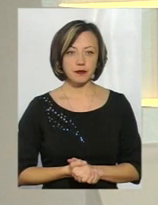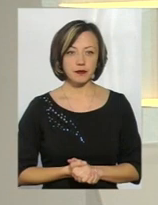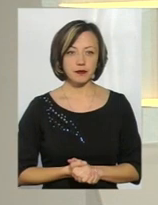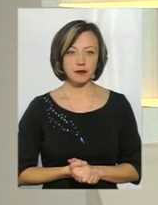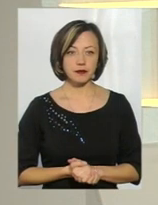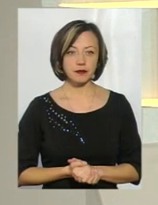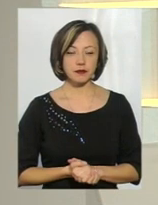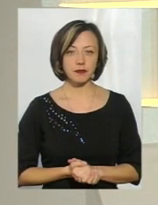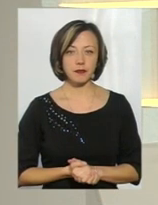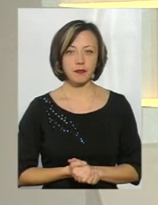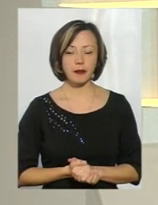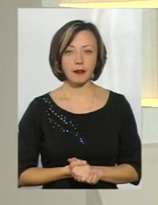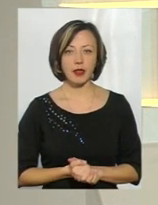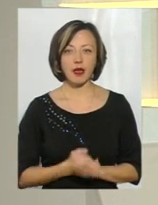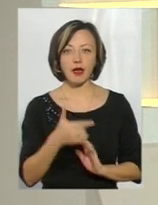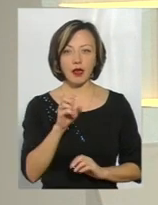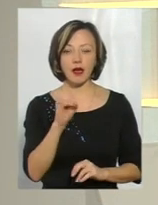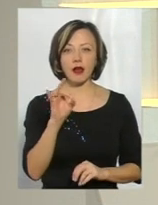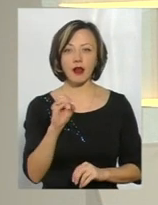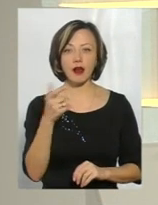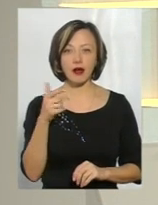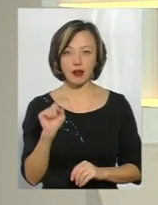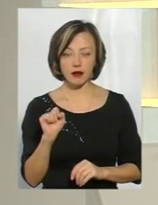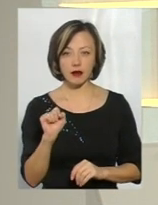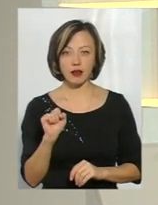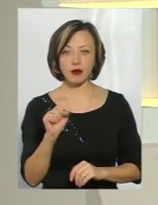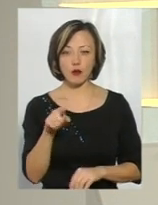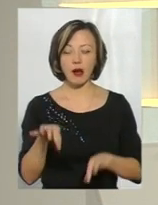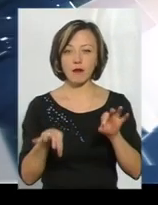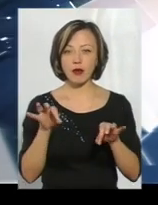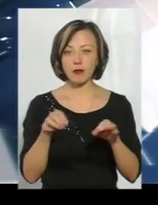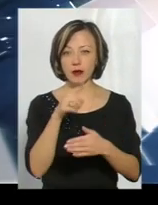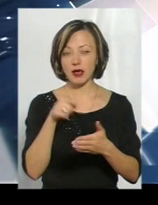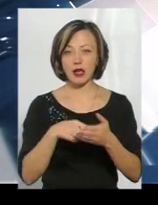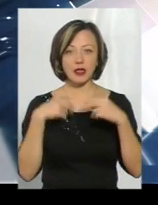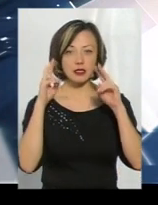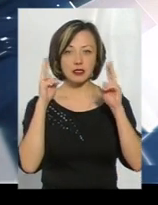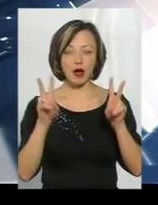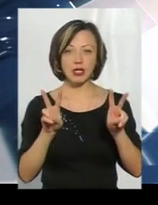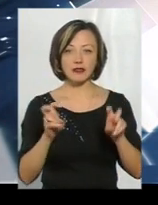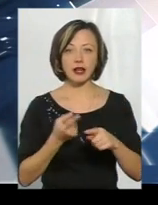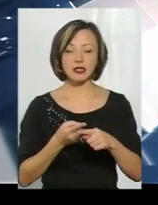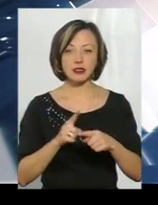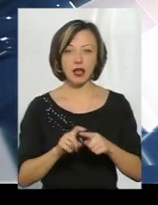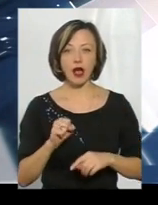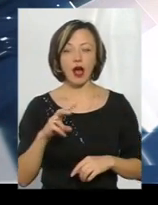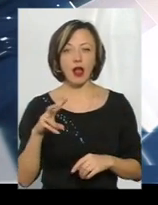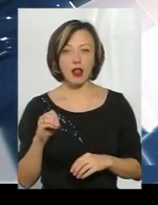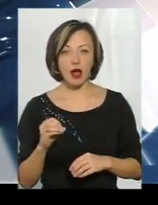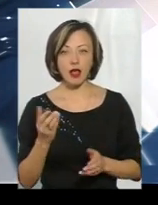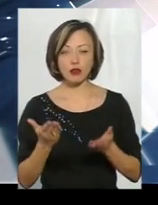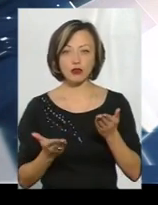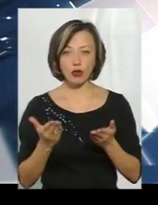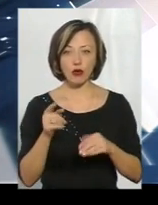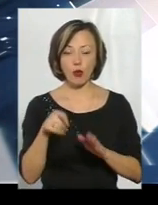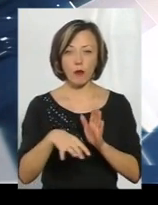запитати. Ні, те, що йде Герега? Так, так. Ну, я не знаю, як назвати це, але якщо